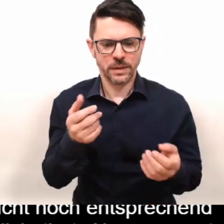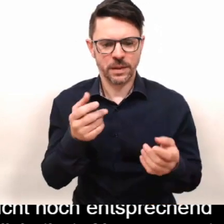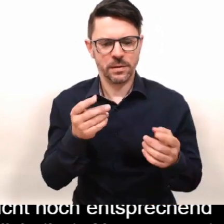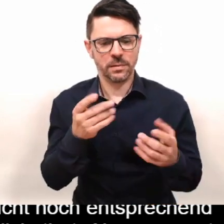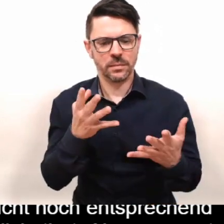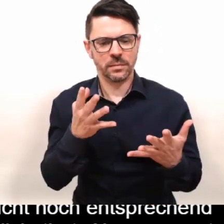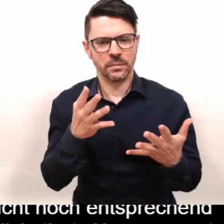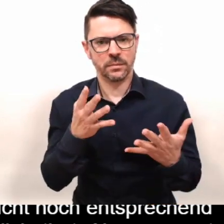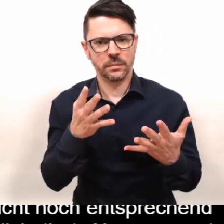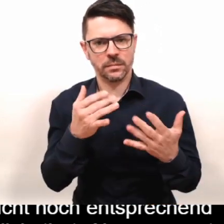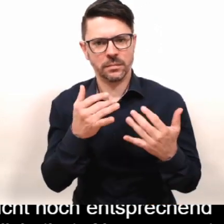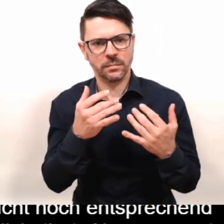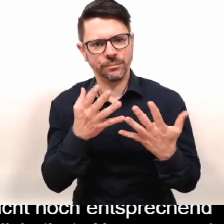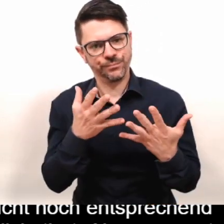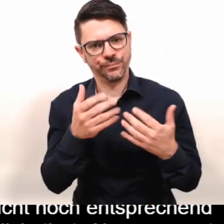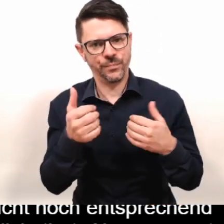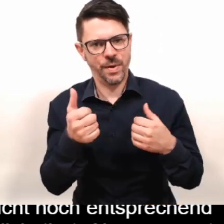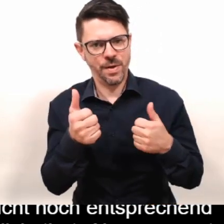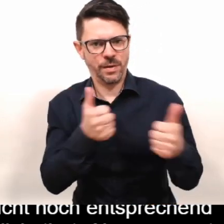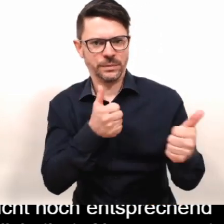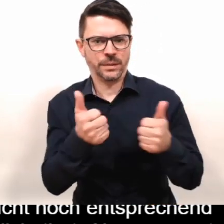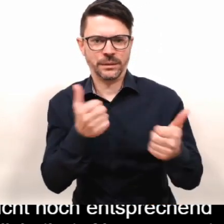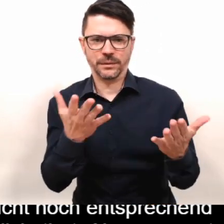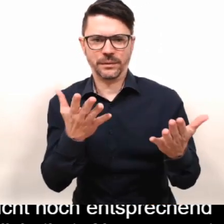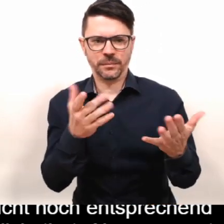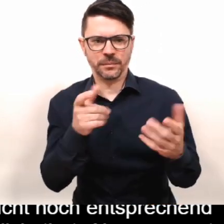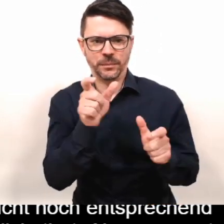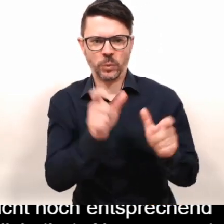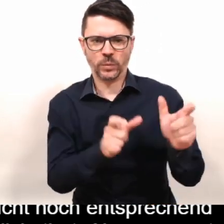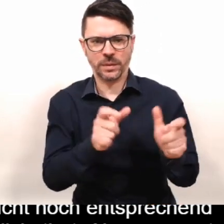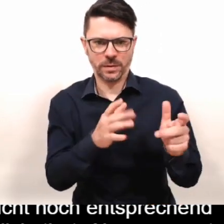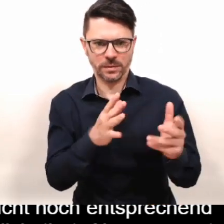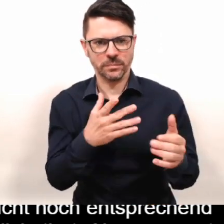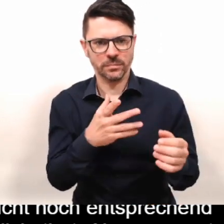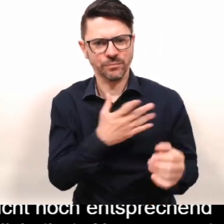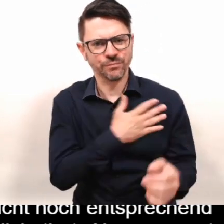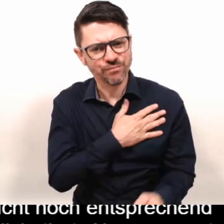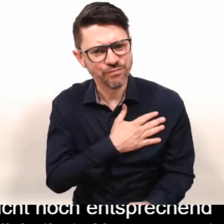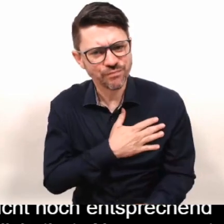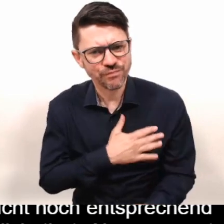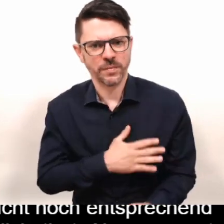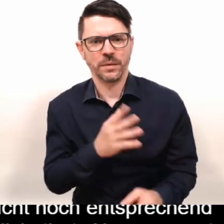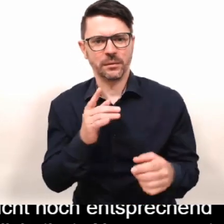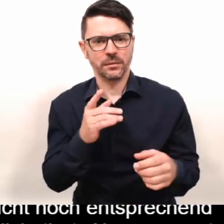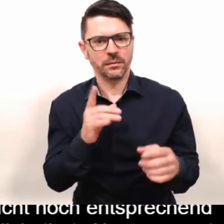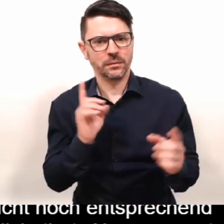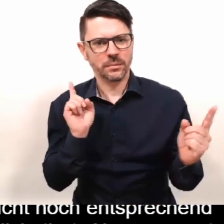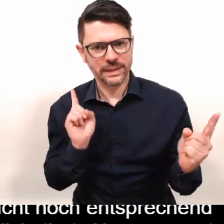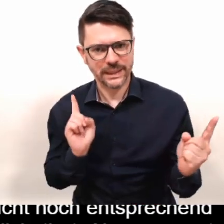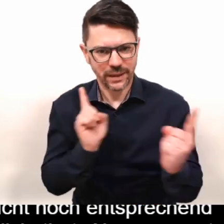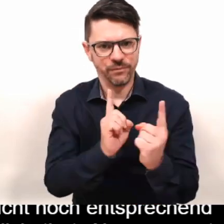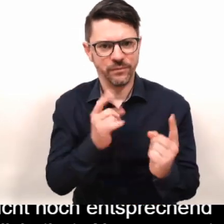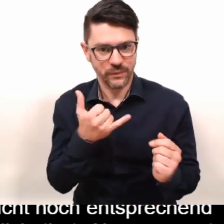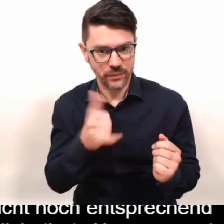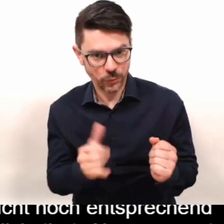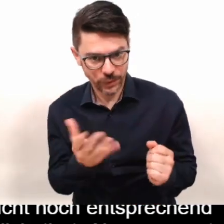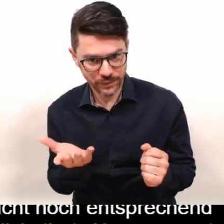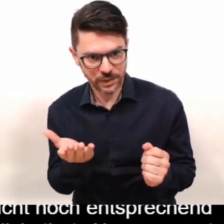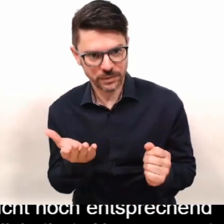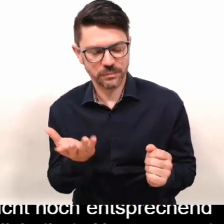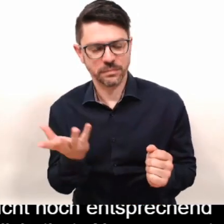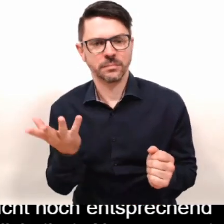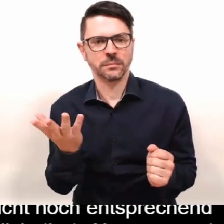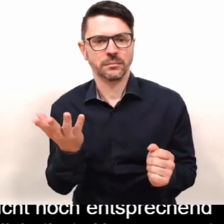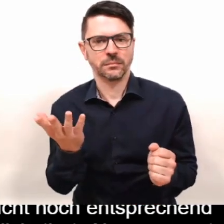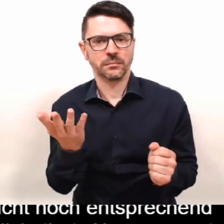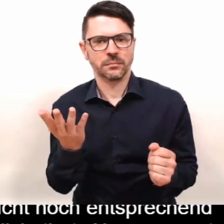Situation mit den Menschen, mit denen Sie sich auch so treffen dürfen. Das heißt, Sie dürfen sowohl die Nachbarfamilie als auch Verwandte